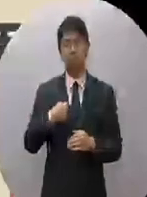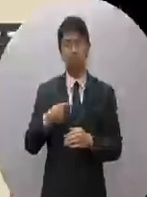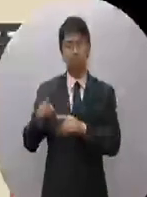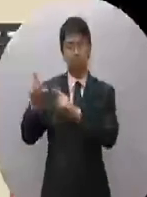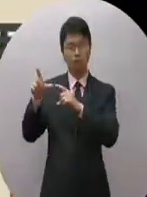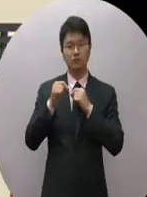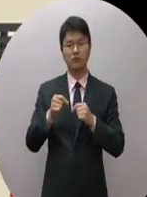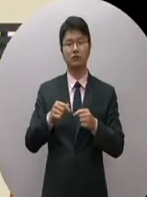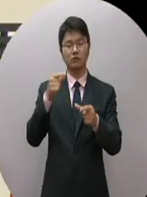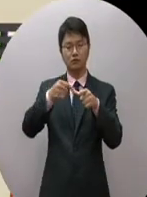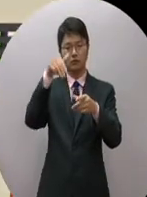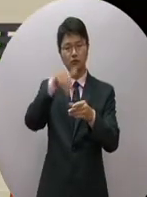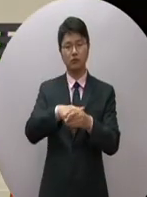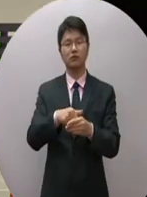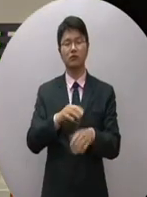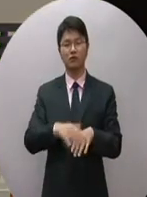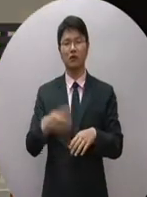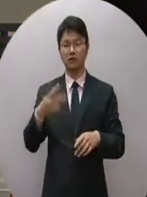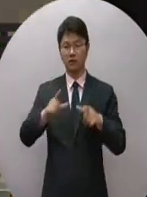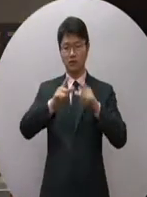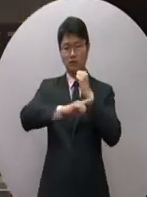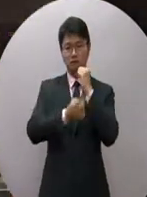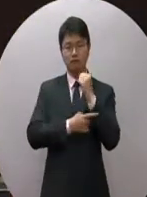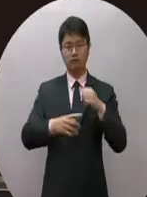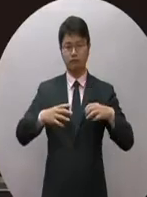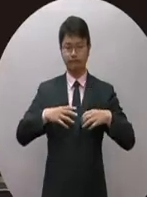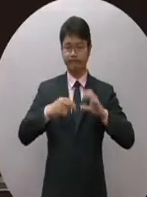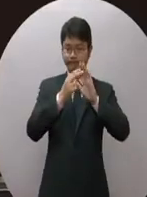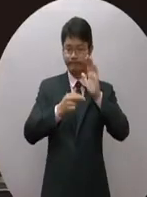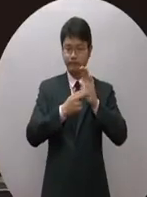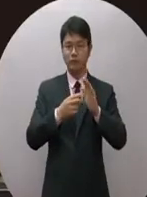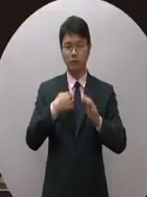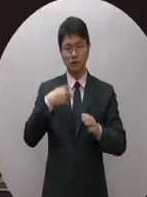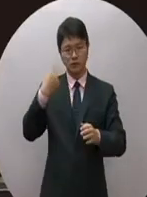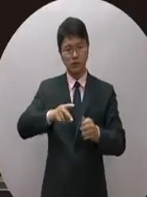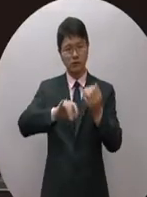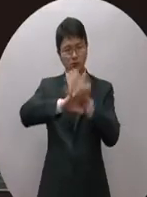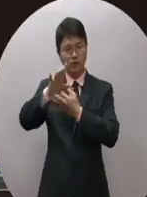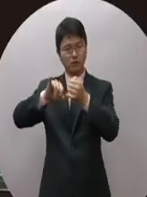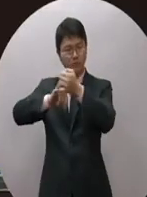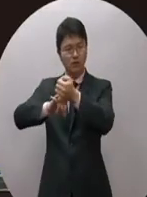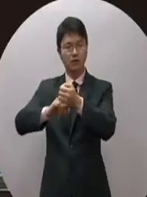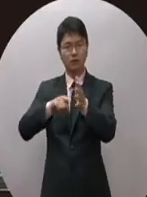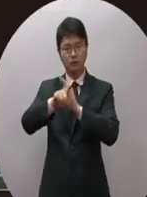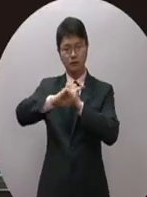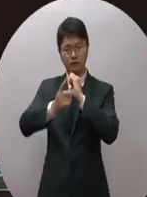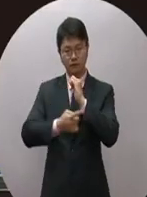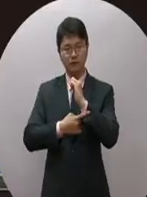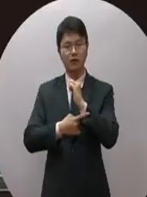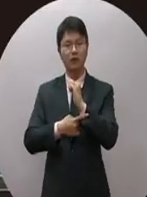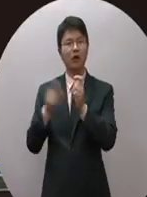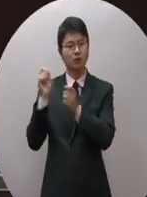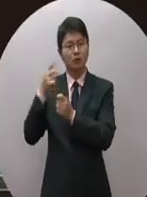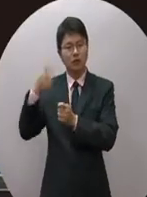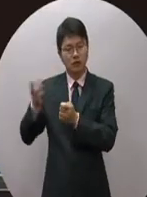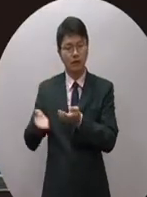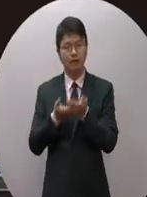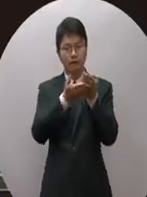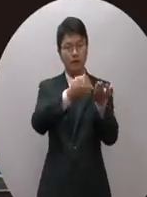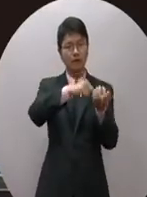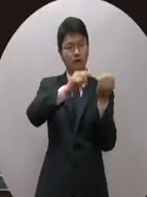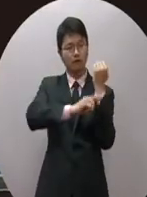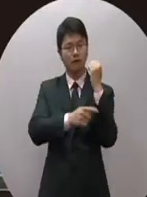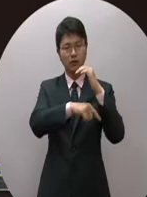旨意，我们会提出专法送在期限内送请贵院审议。总